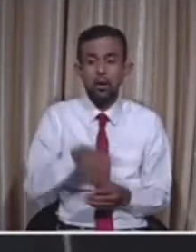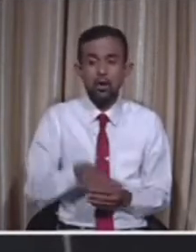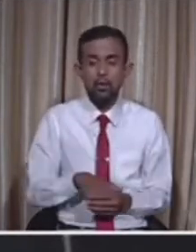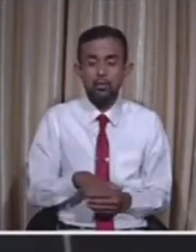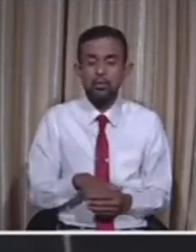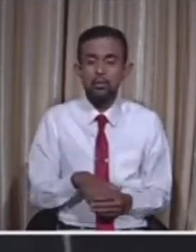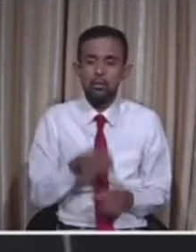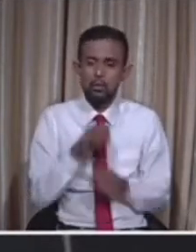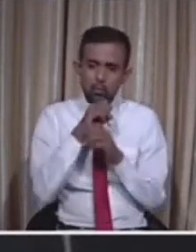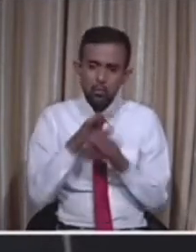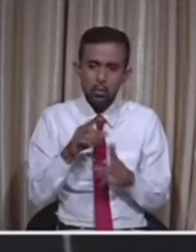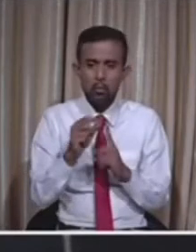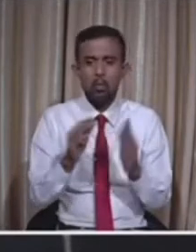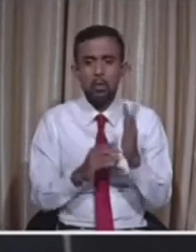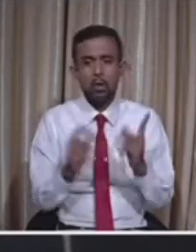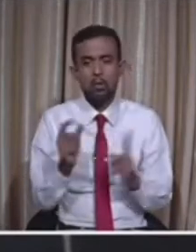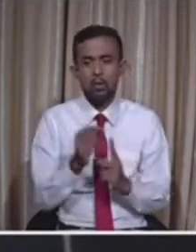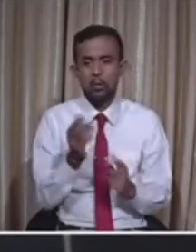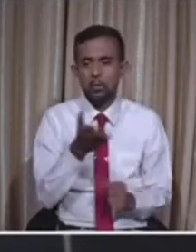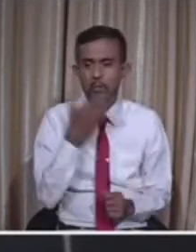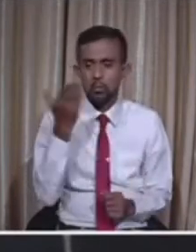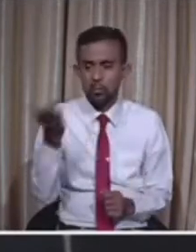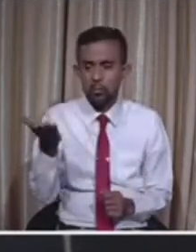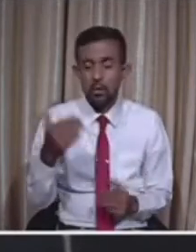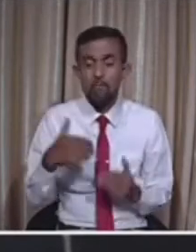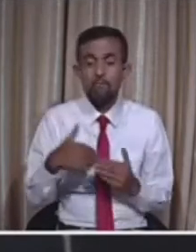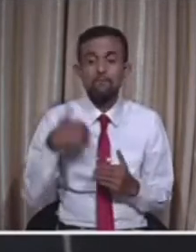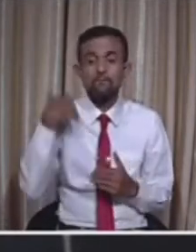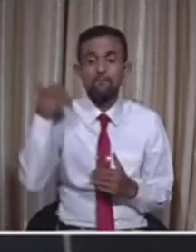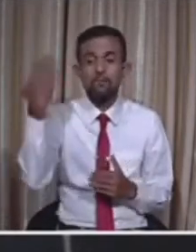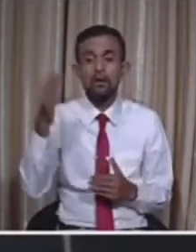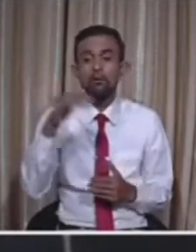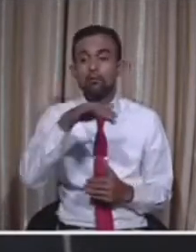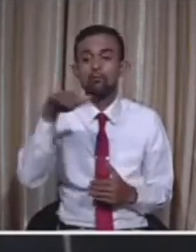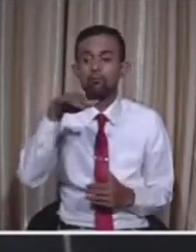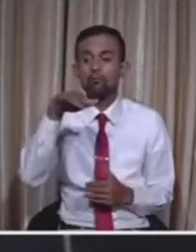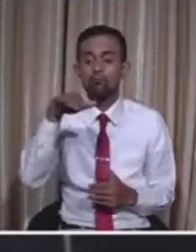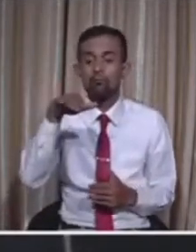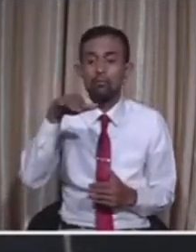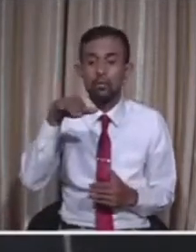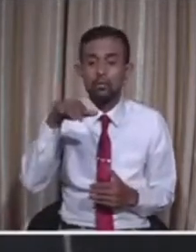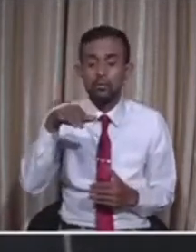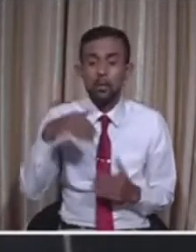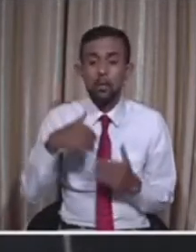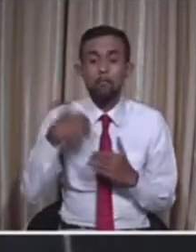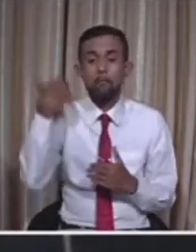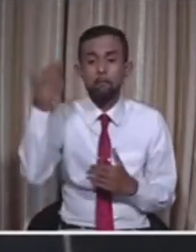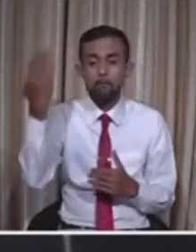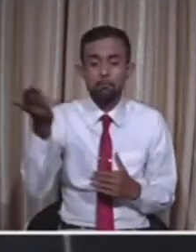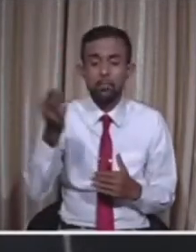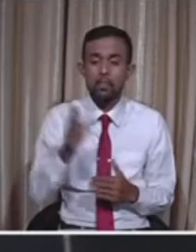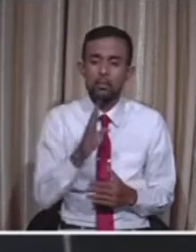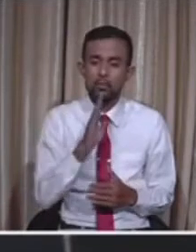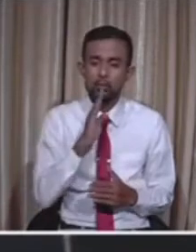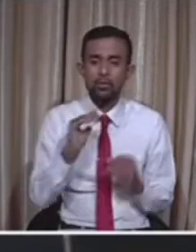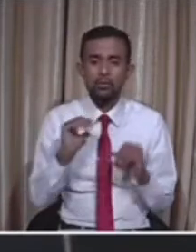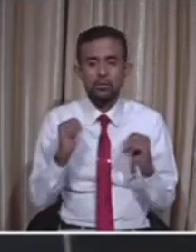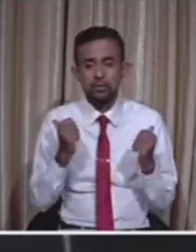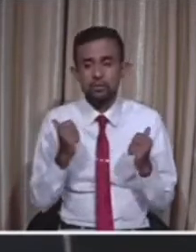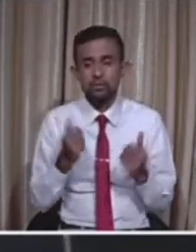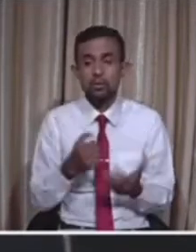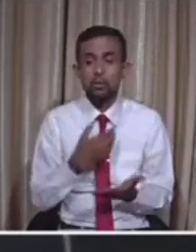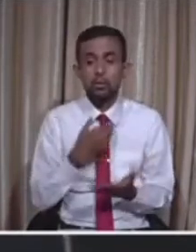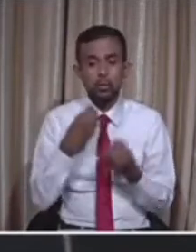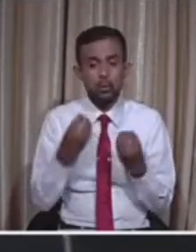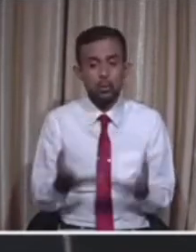අහිංසක මන්ත්‍රීවරු වෙන්න පුළුවන් බාහිර ප්‍රදේශවල, නැත්තම් මෙහි පරිබාහිර වෙන්න අහිංසක ජීවිත විනාශ